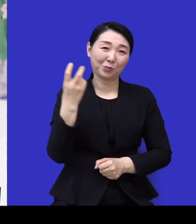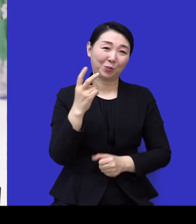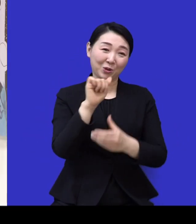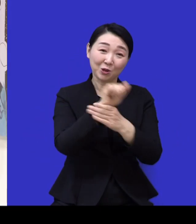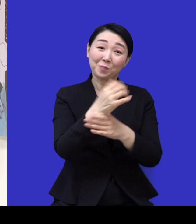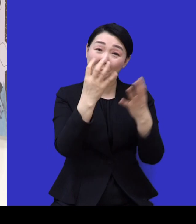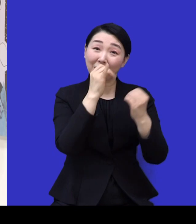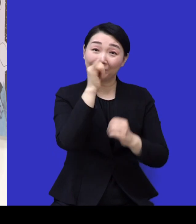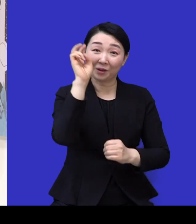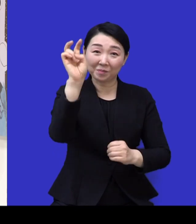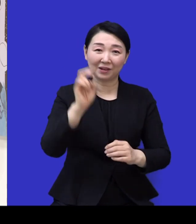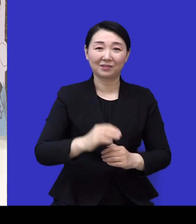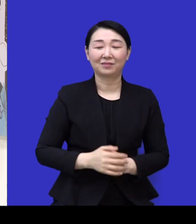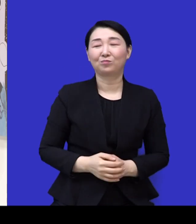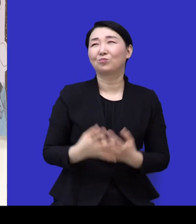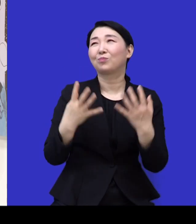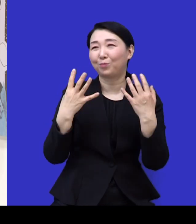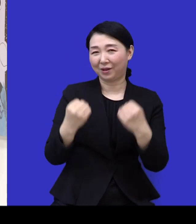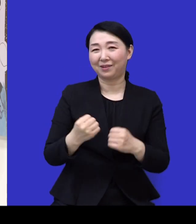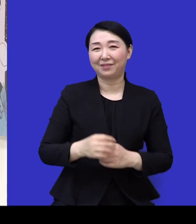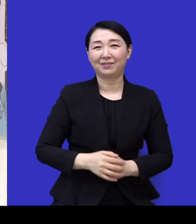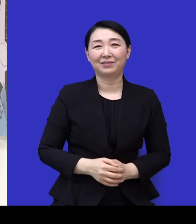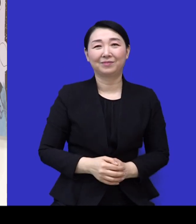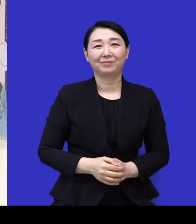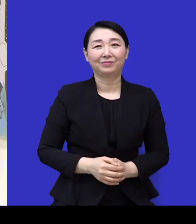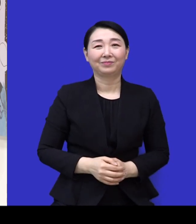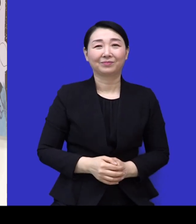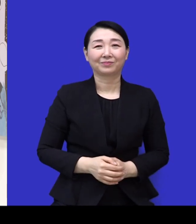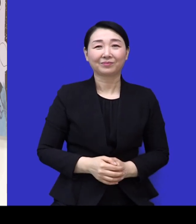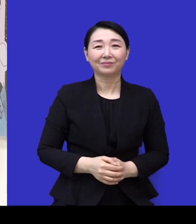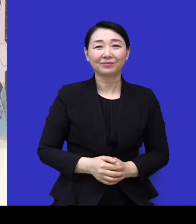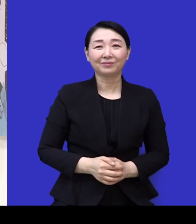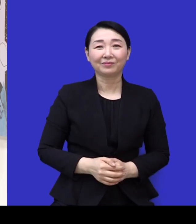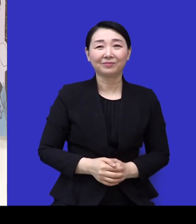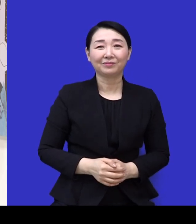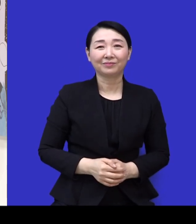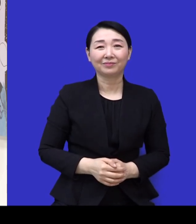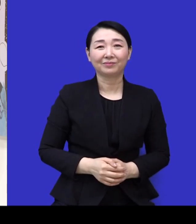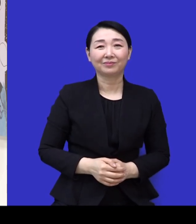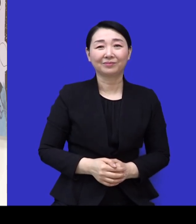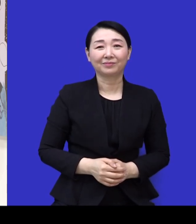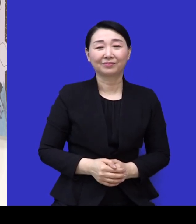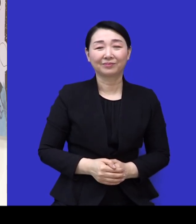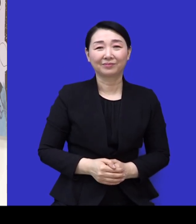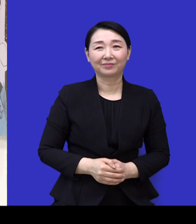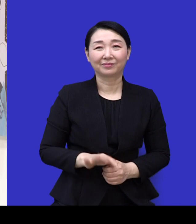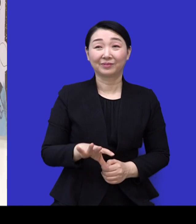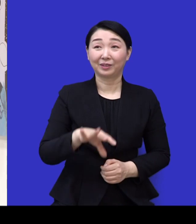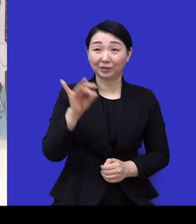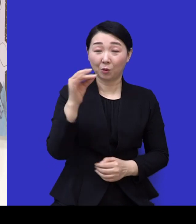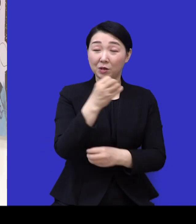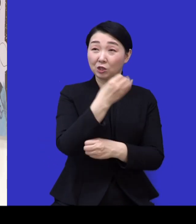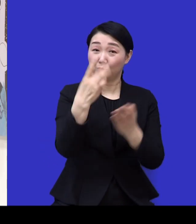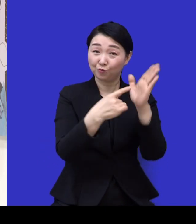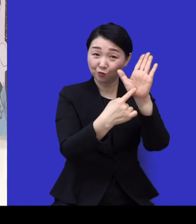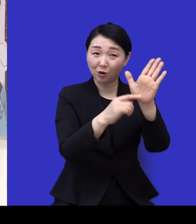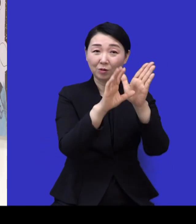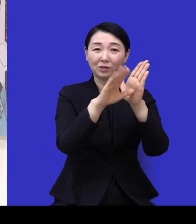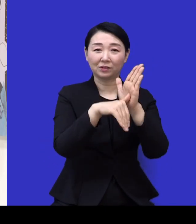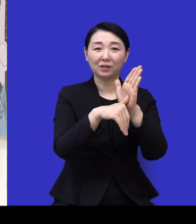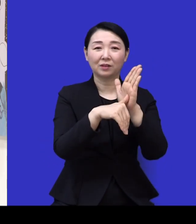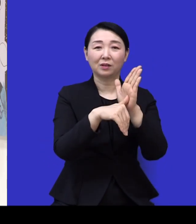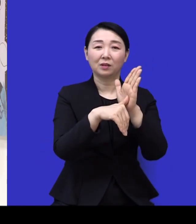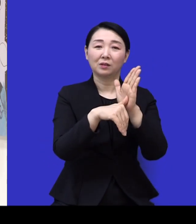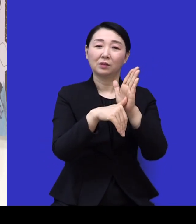네. 너무 많았죠. 너무 많았고, 그러니까 처음에 일간지 냈을 때